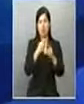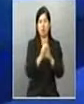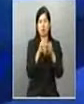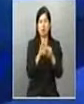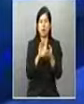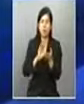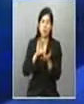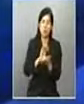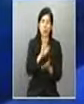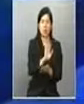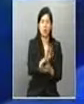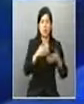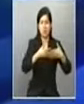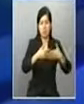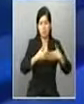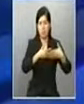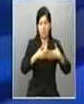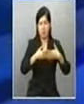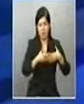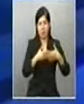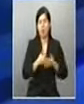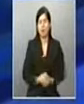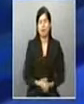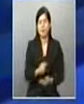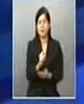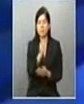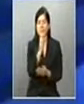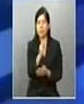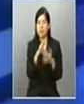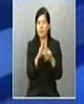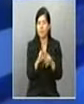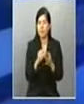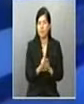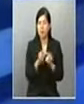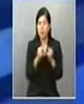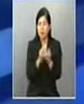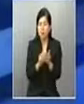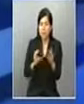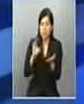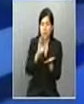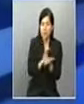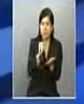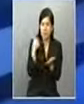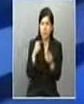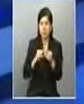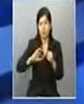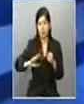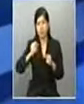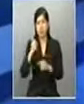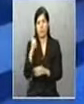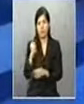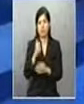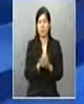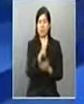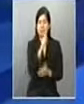นในตลาดหุ้นสหรัฐค่ะดังนั้นก็เป็นภาพนึงที่สะท้อนเกี่ยวกับเรื่องราวของทิศทางการลงทุนให้มีความสดใสนะคะซึ่งใครที่อยากจ